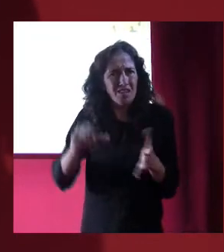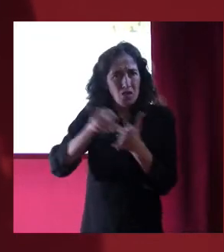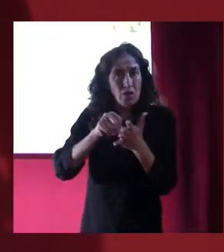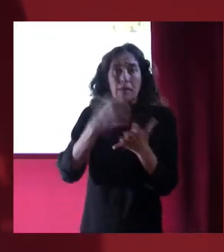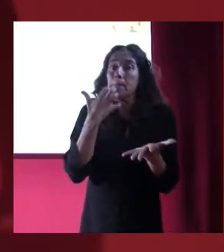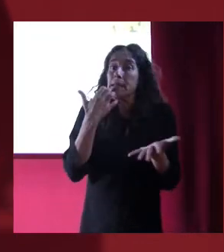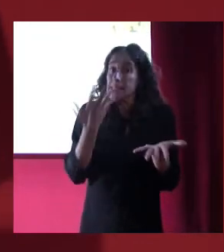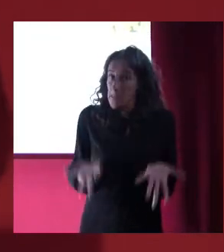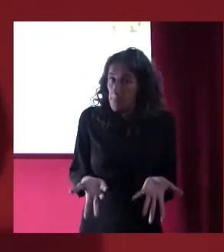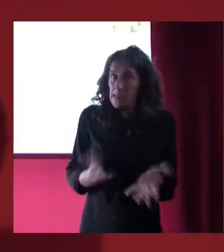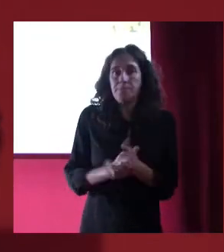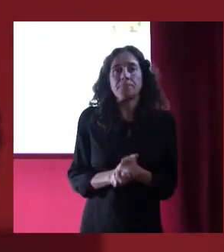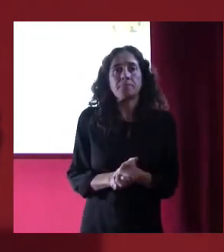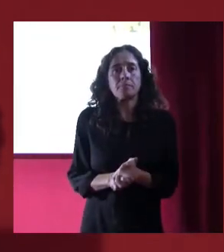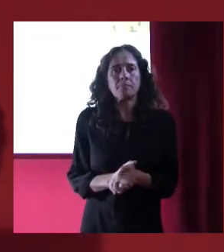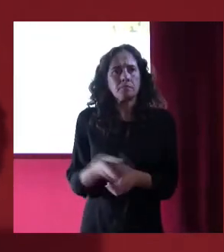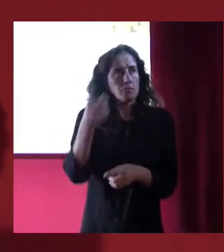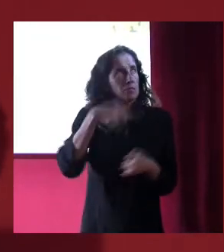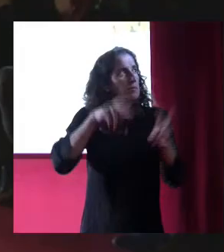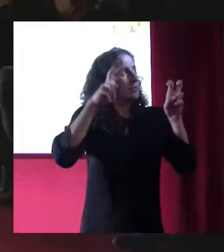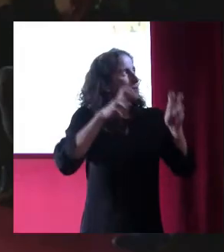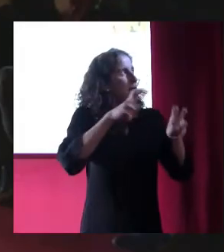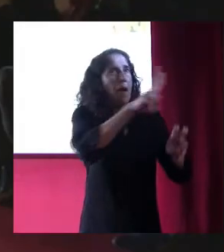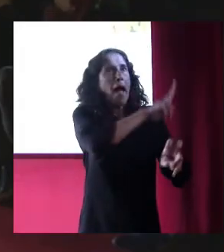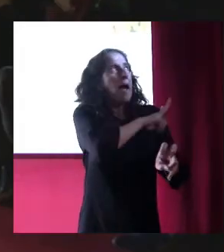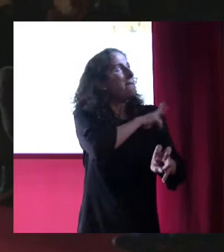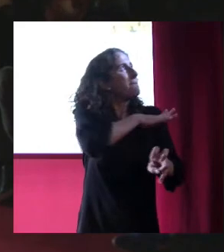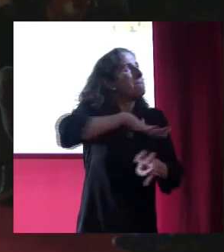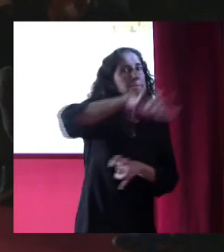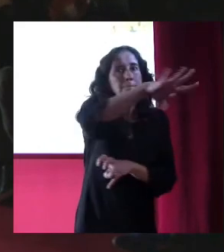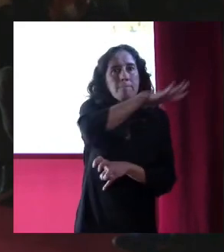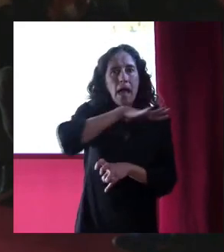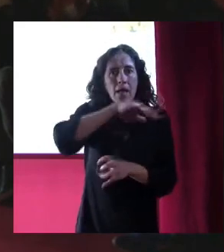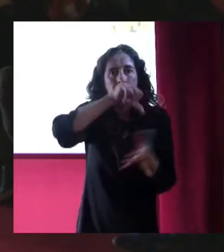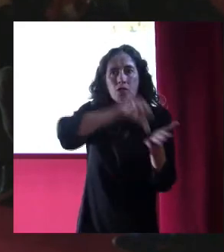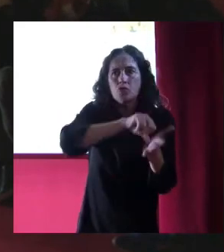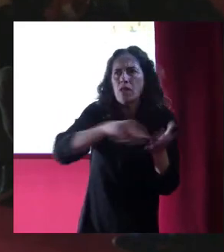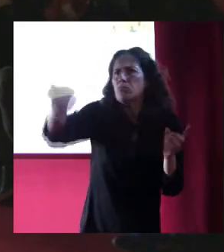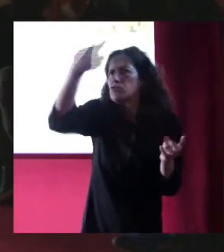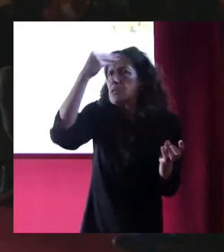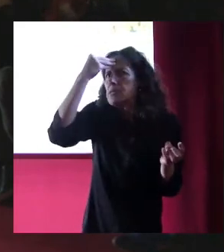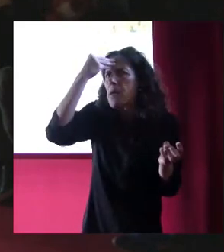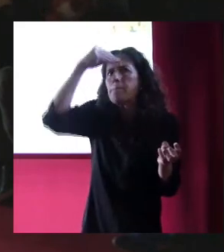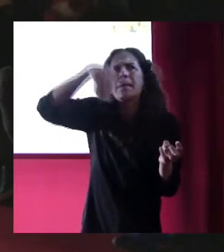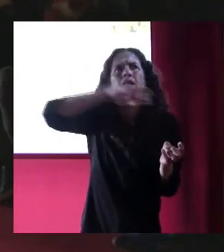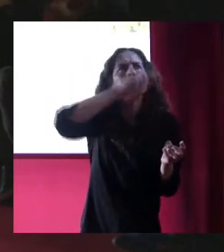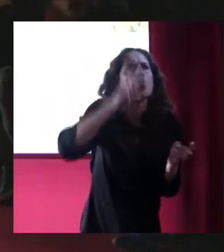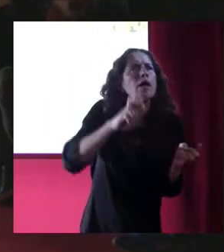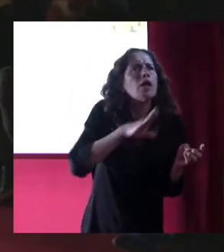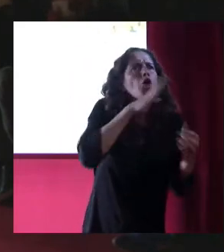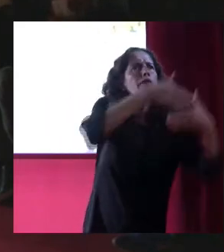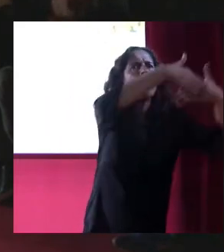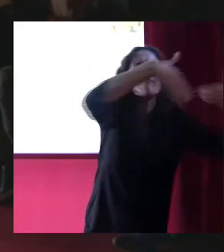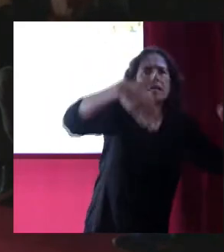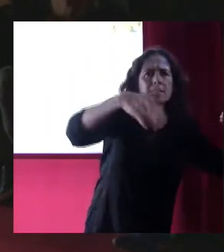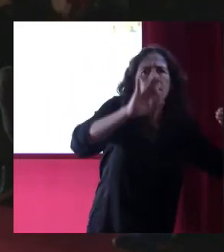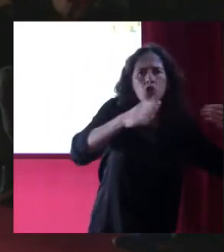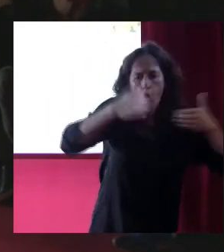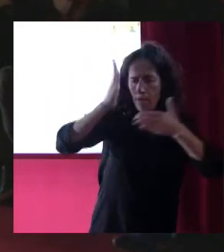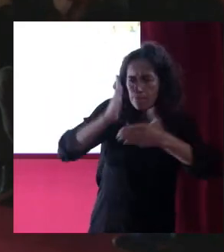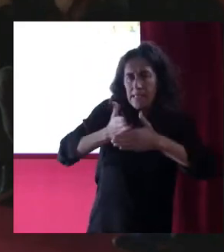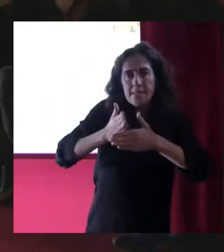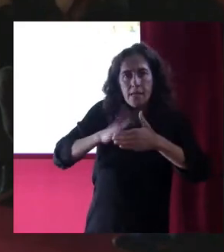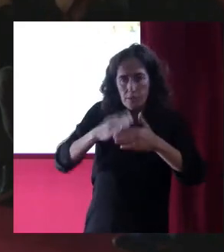exemple, ens hem de prendre seriosament el verd de la ciutat. Penseu quants metres quadrats tenim de façanes i de mitgeres